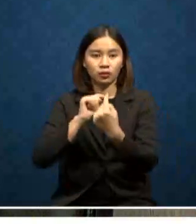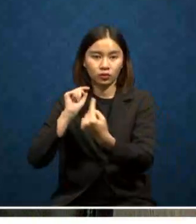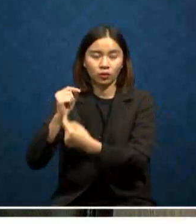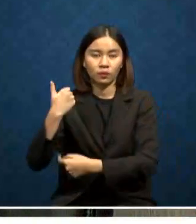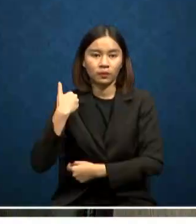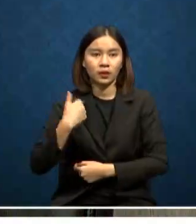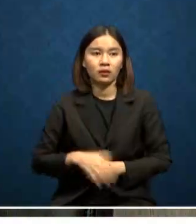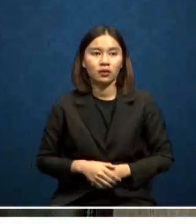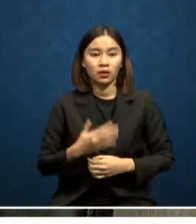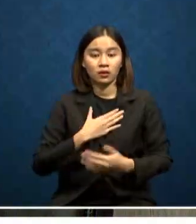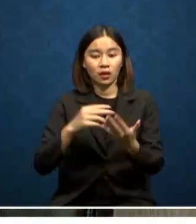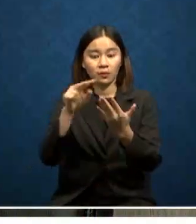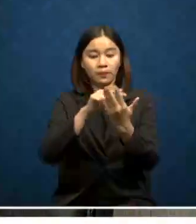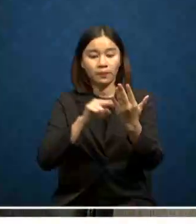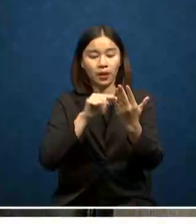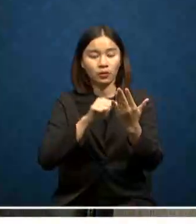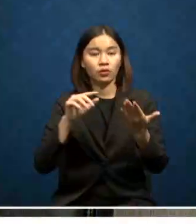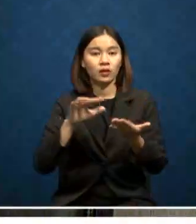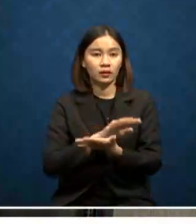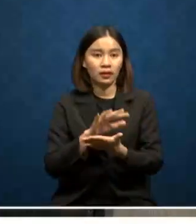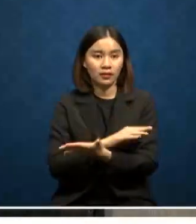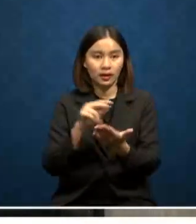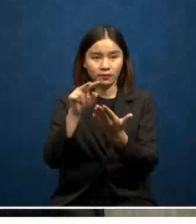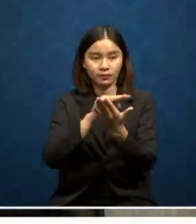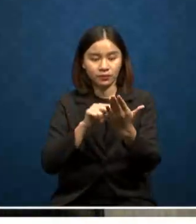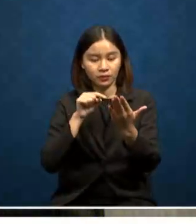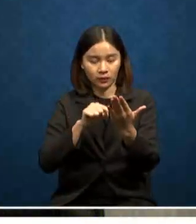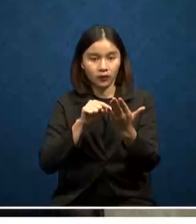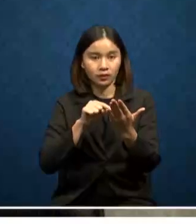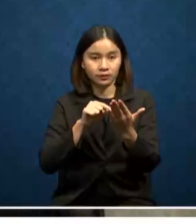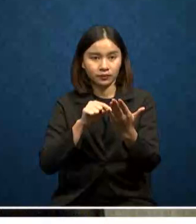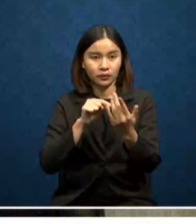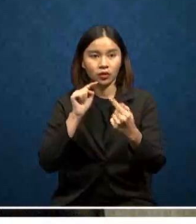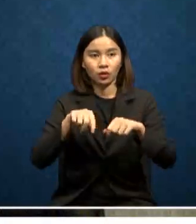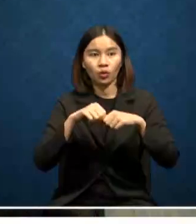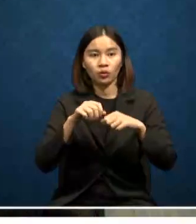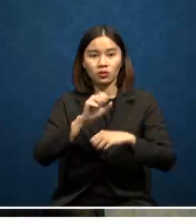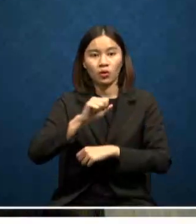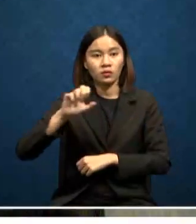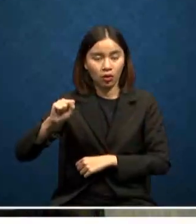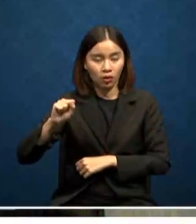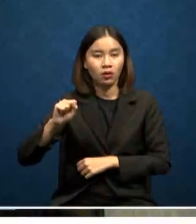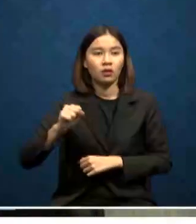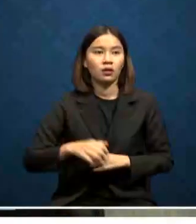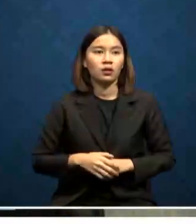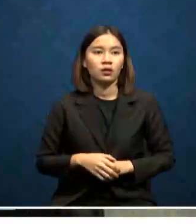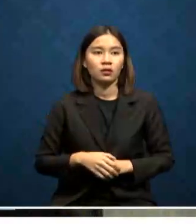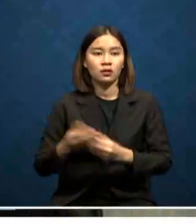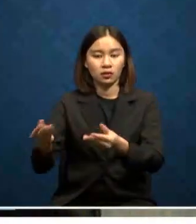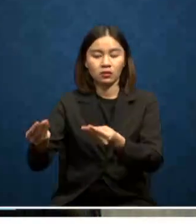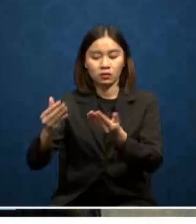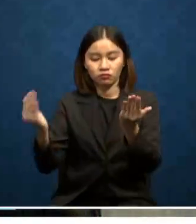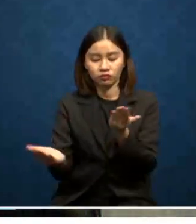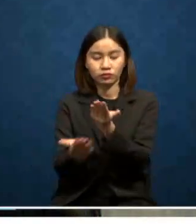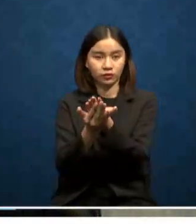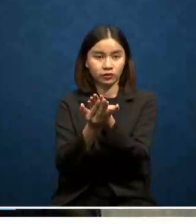แต่ว่าพอได้ไปอ่านในเอกสารของทางสภาผู้แทนราษฎรซึ่งส่งแนบเข้ามา